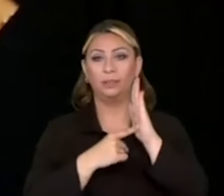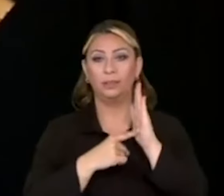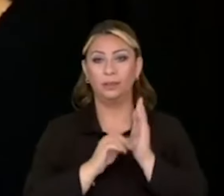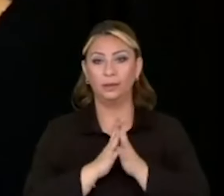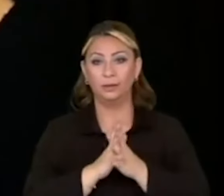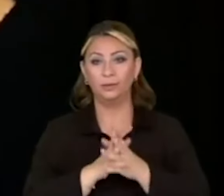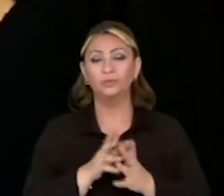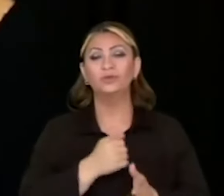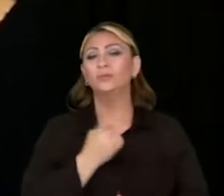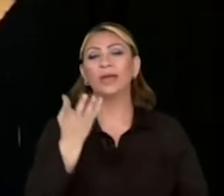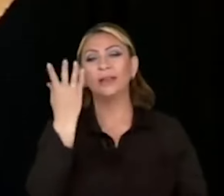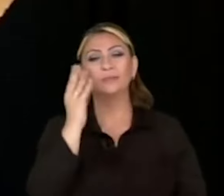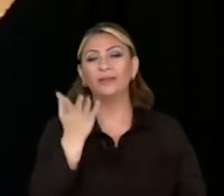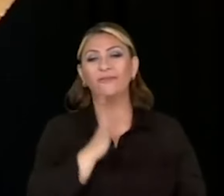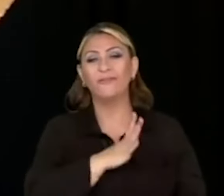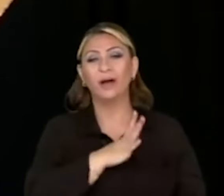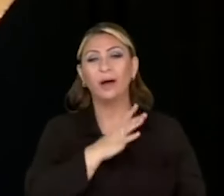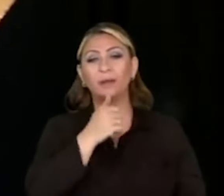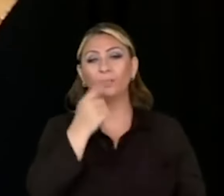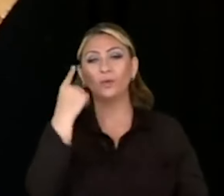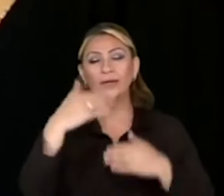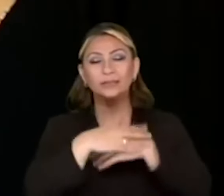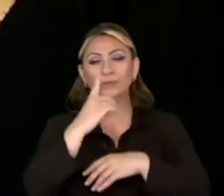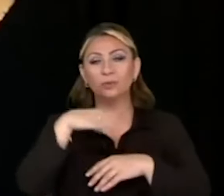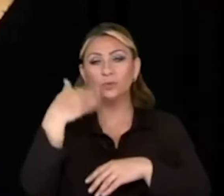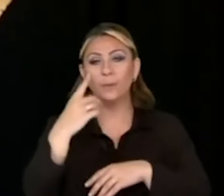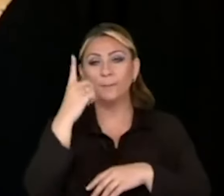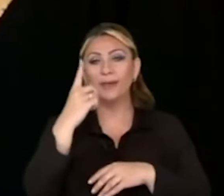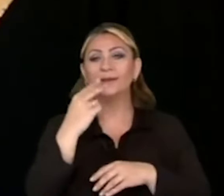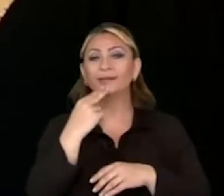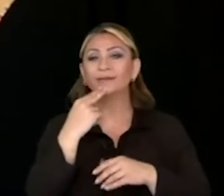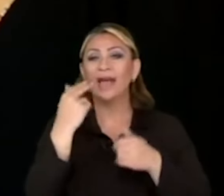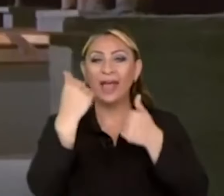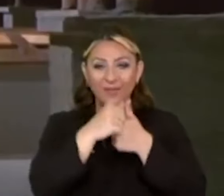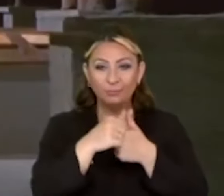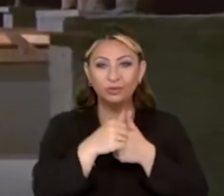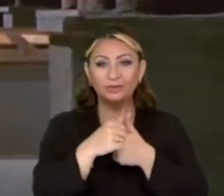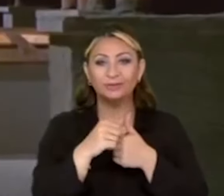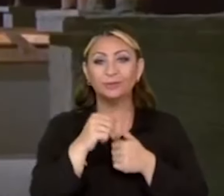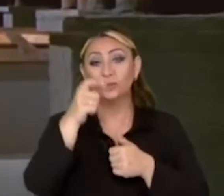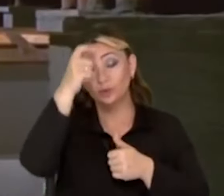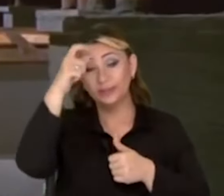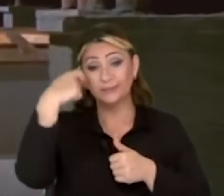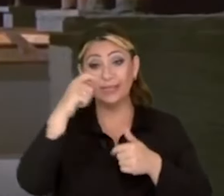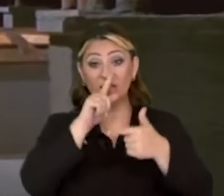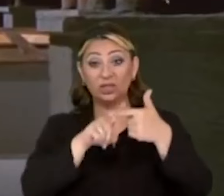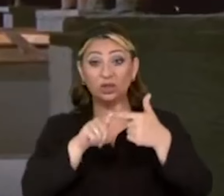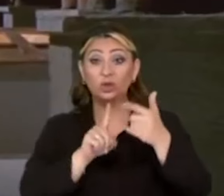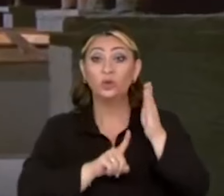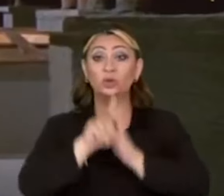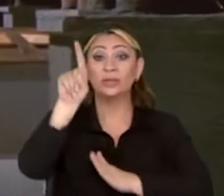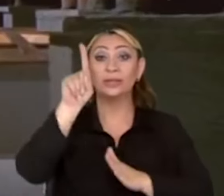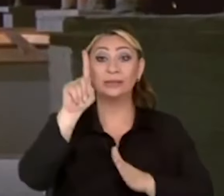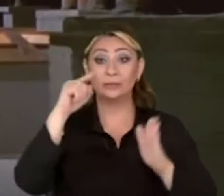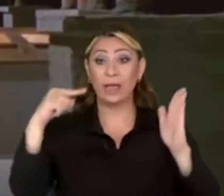mesela. Canım bundan anlaşılmayacak ne var ya? Adam dün gece saat 1'den sonra bir kayınpeder bulup kızına talip olmuş. Türk sinemasının ikinci yükselişinin